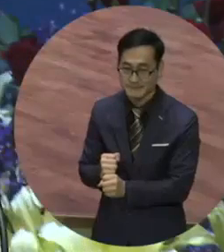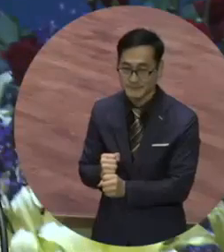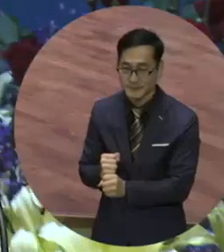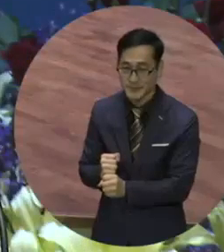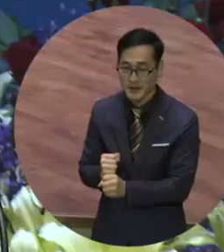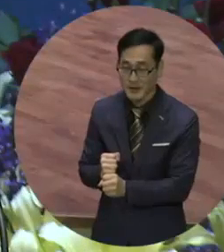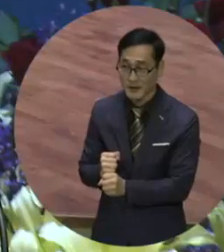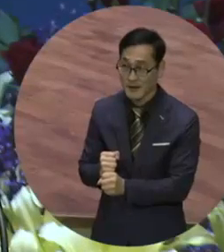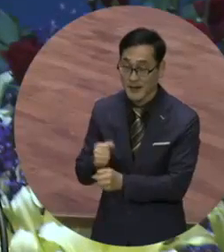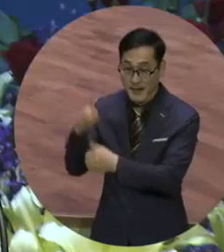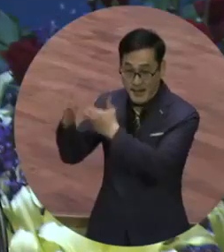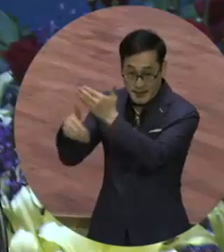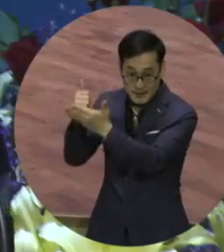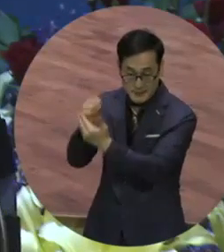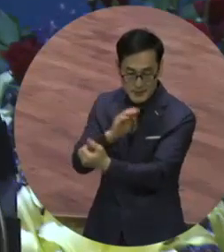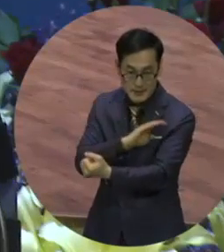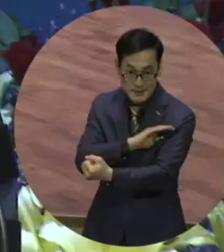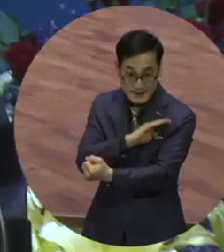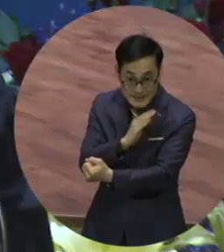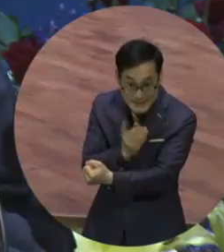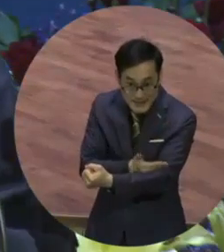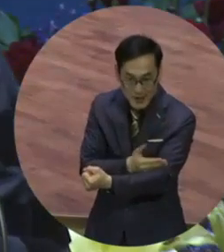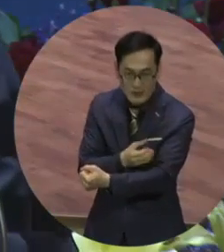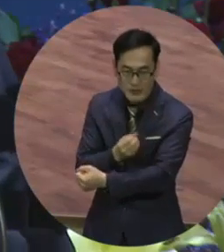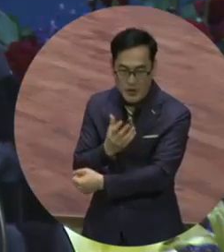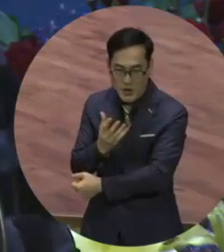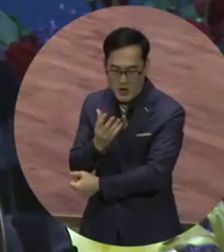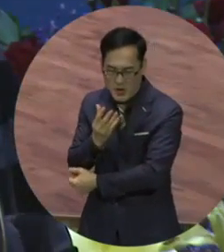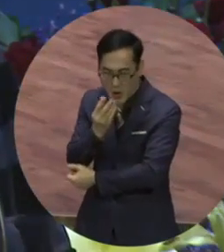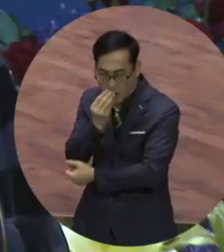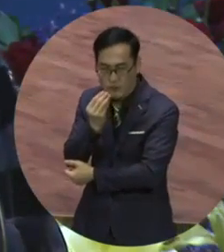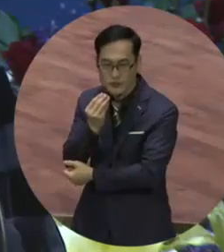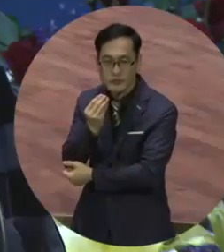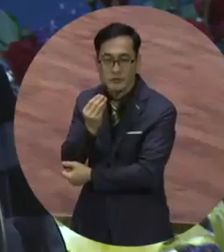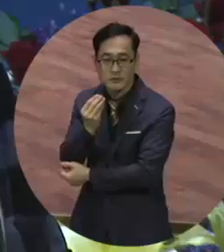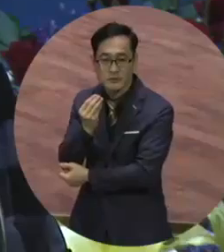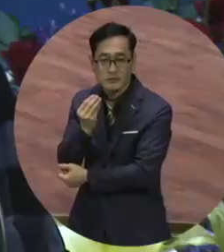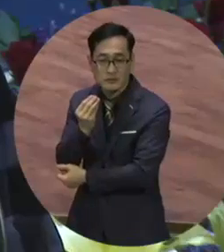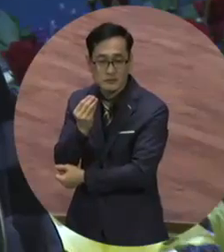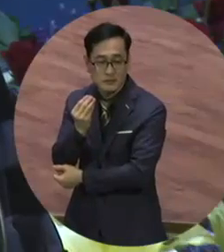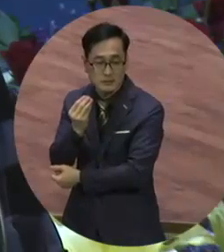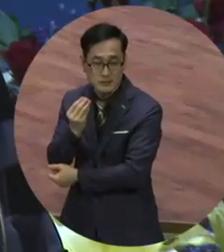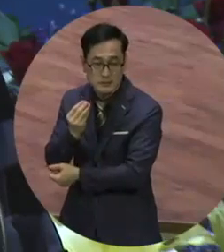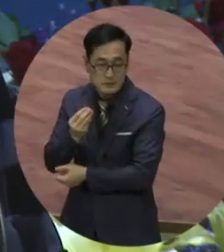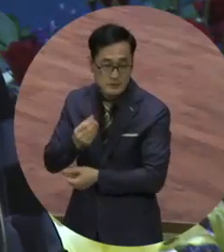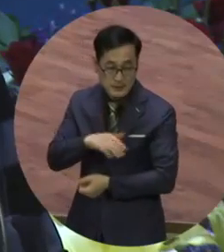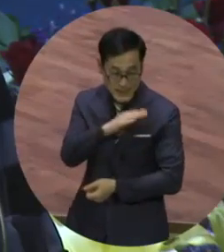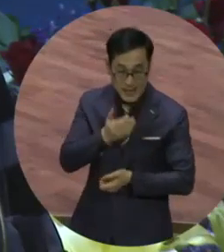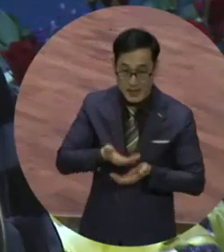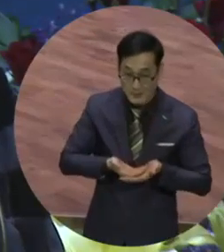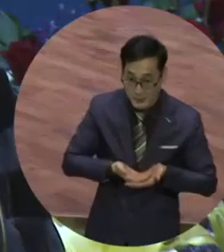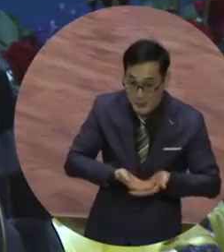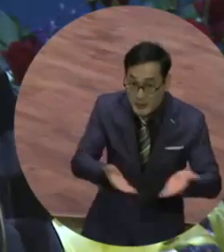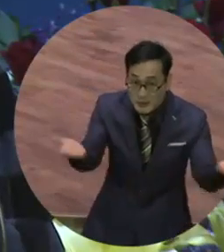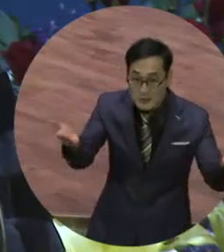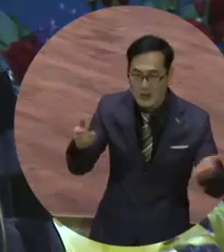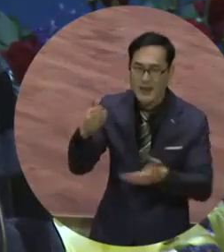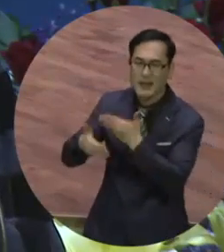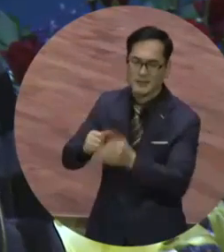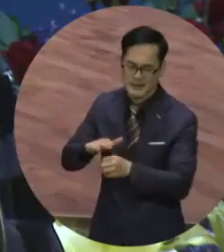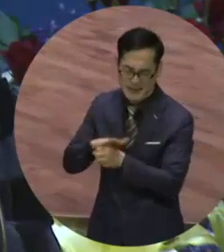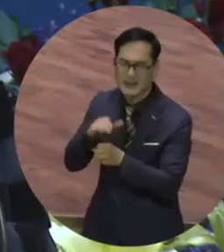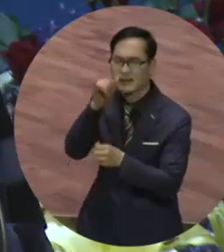창조주 하나님의 능력과 이 신성과 우리를 향한 놀라운 사랑이 담긴 거예요. 주